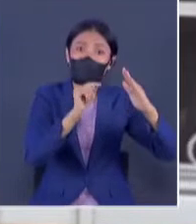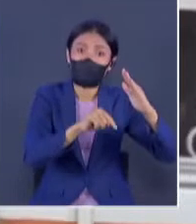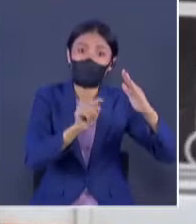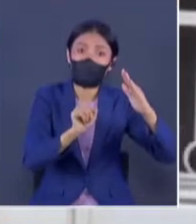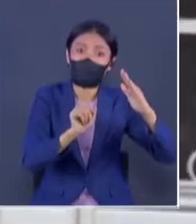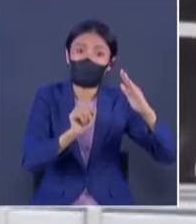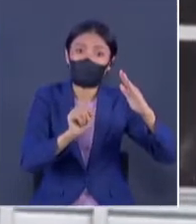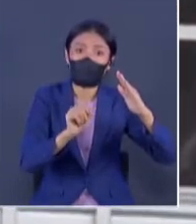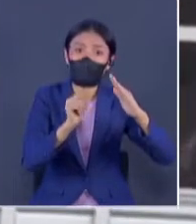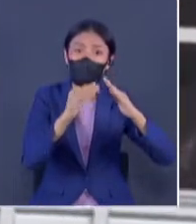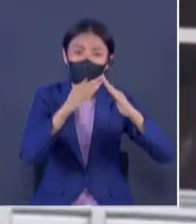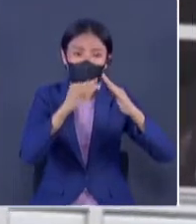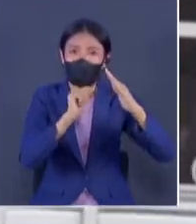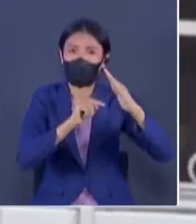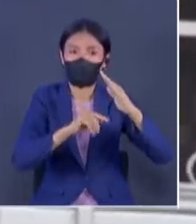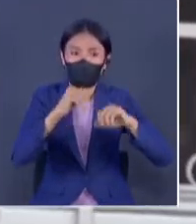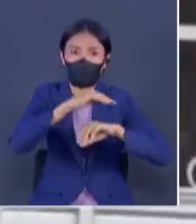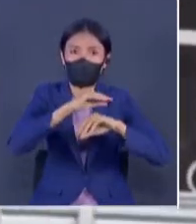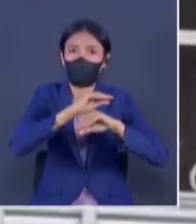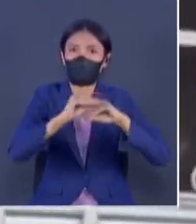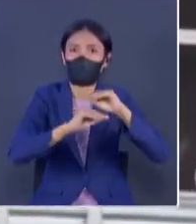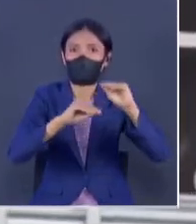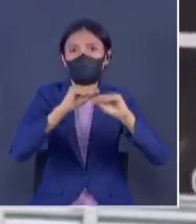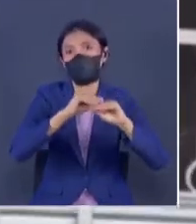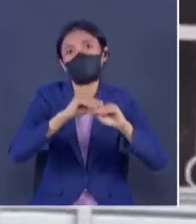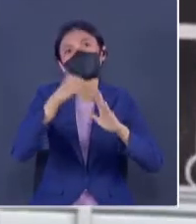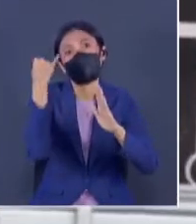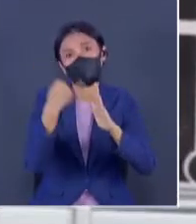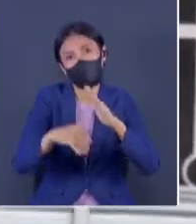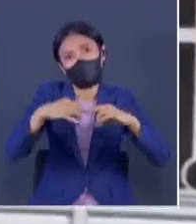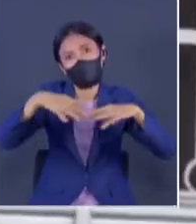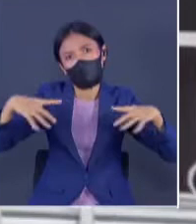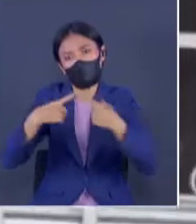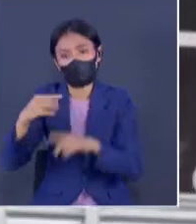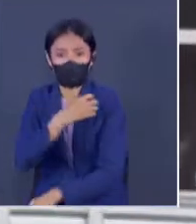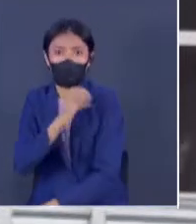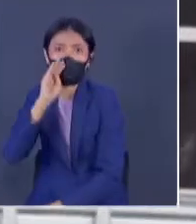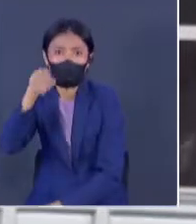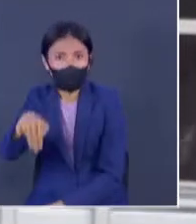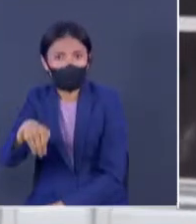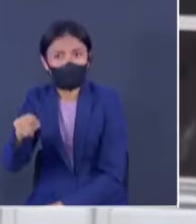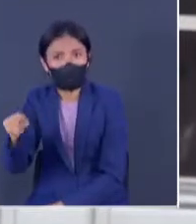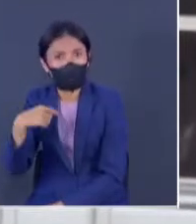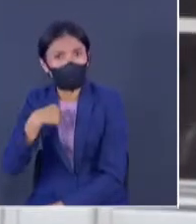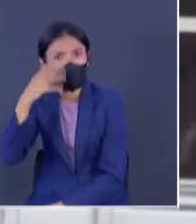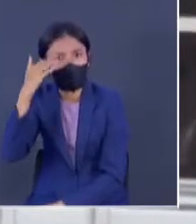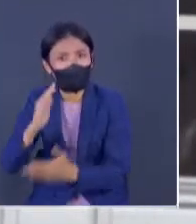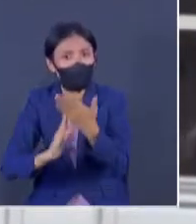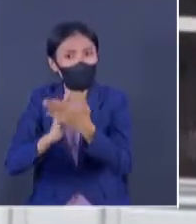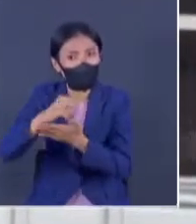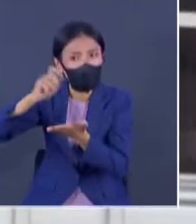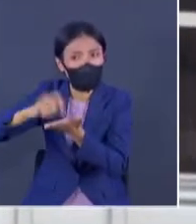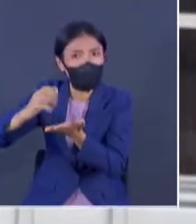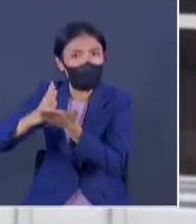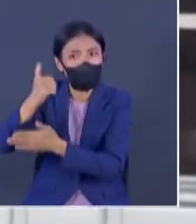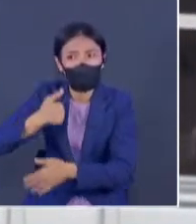ตกเกิดจากการก่อสร้างที่ผิดแบบแปลนซึ่งทางเทศบาลออกมาได้ยังไงและปล่อยให้สร้างเสร็จได้ยังไงแล้วก็ผ